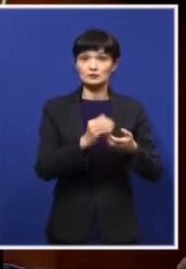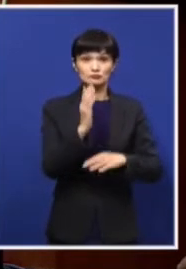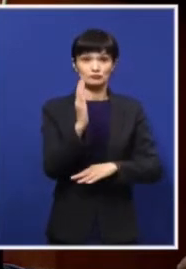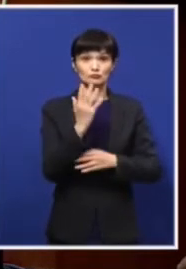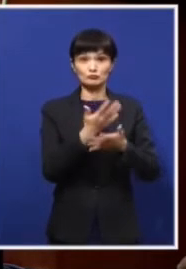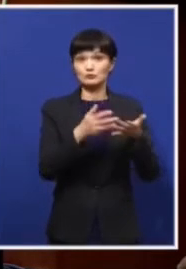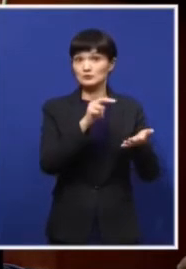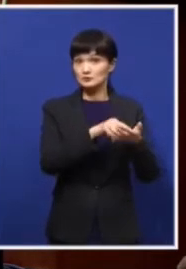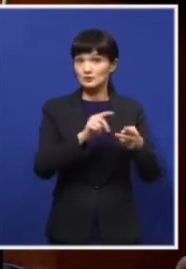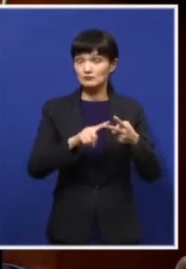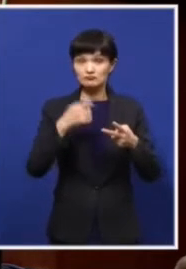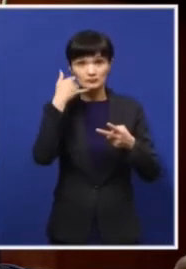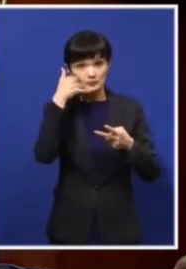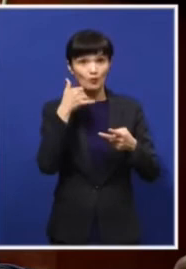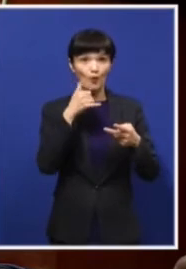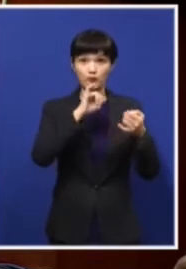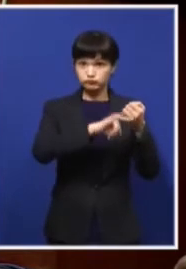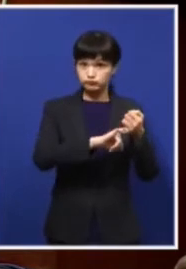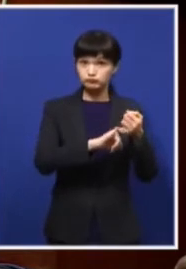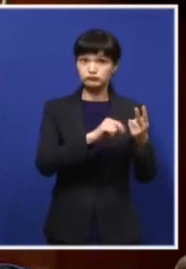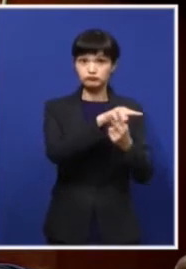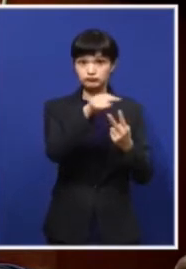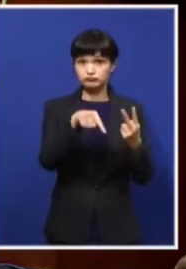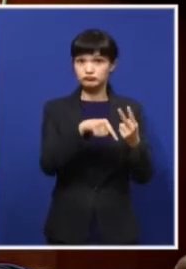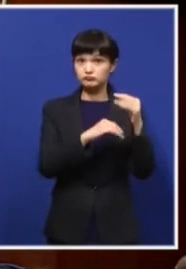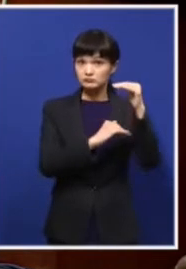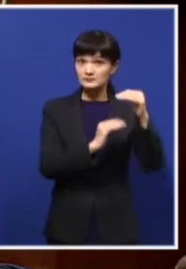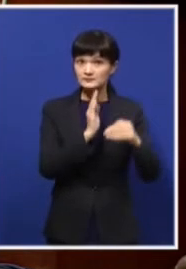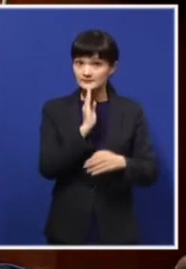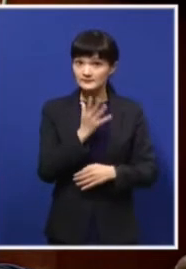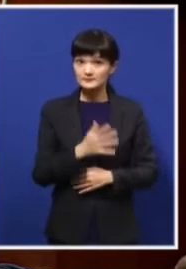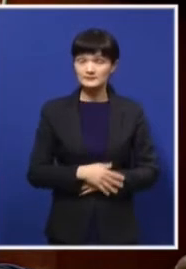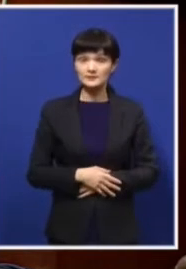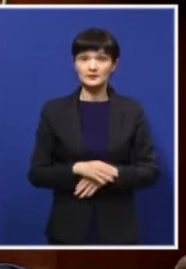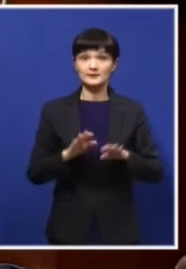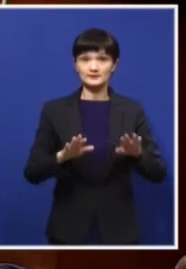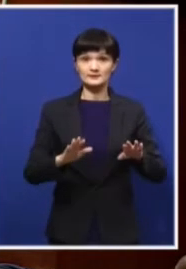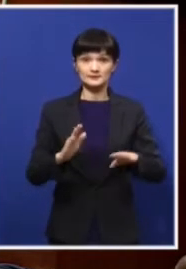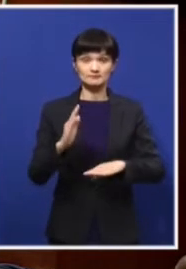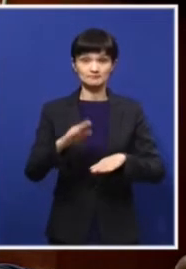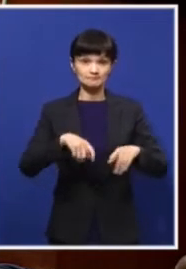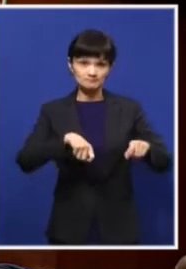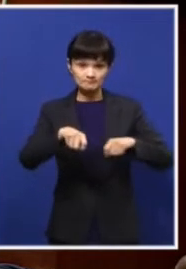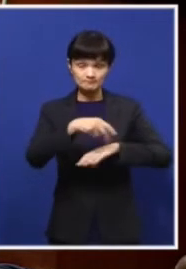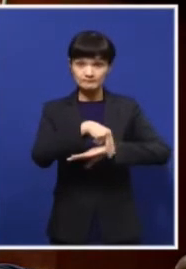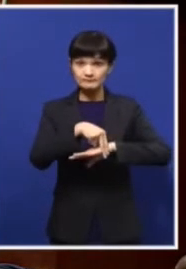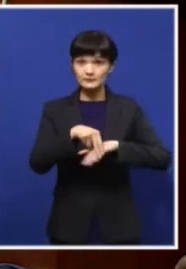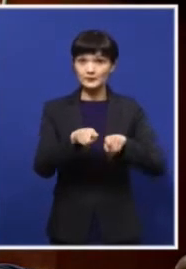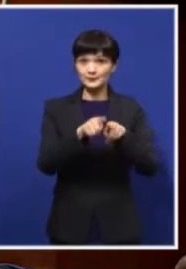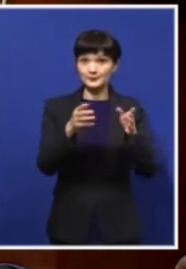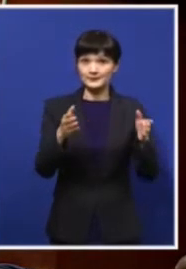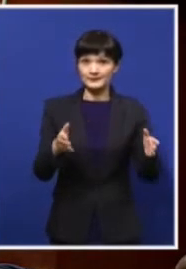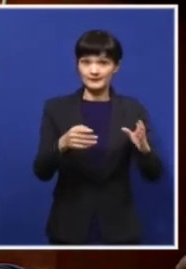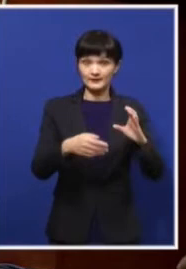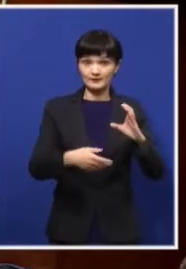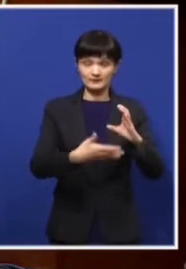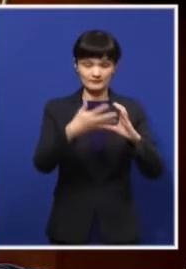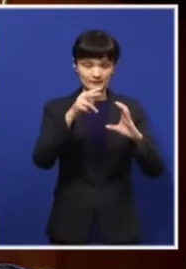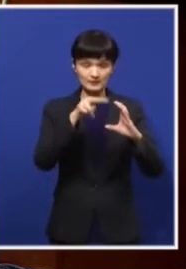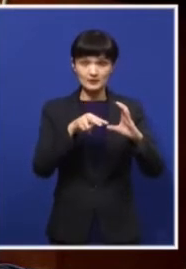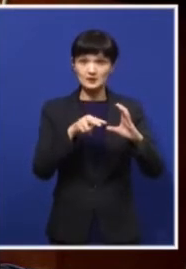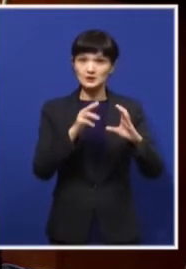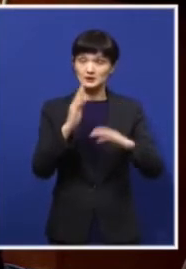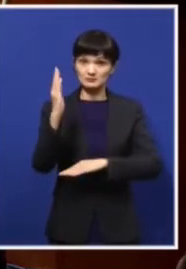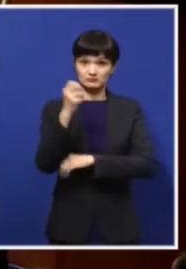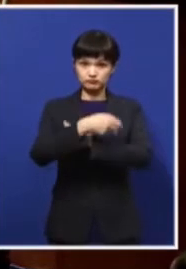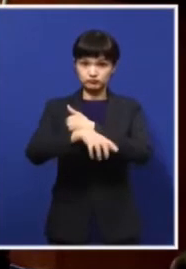也想就是特别想问一下说，其实这一次就是政委在设计这整个平台上面尽可能把各部会跟各种领取方式整合，